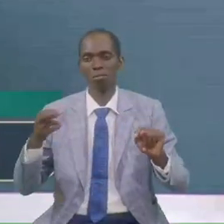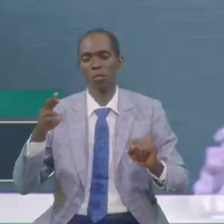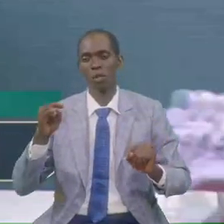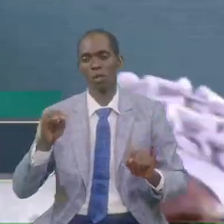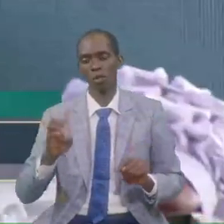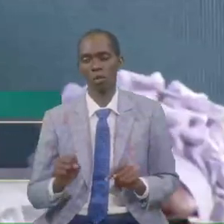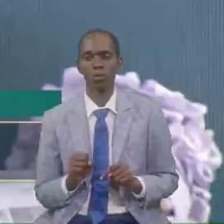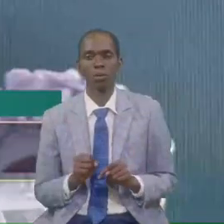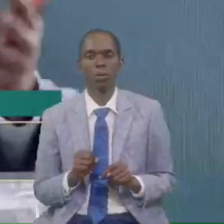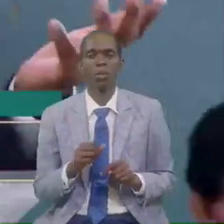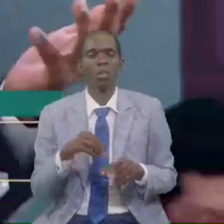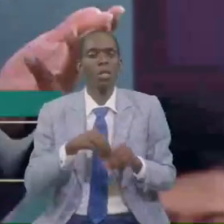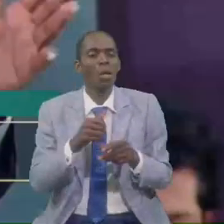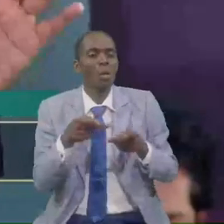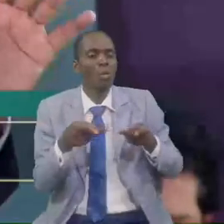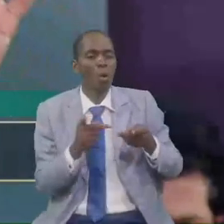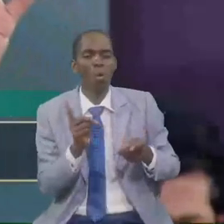Dans un lieu d'insécurité,